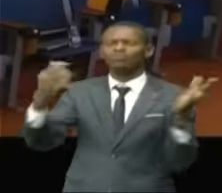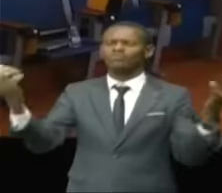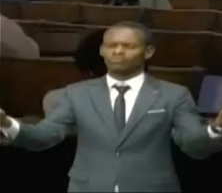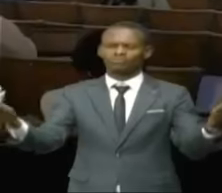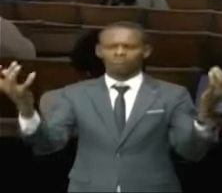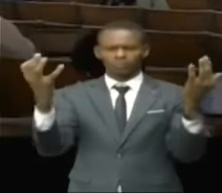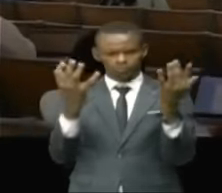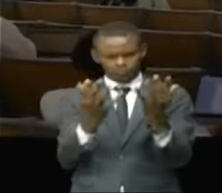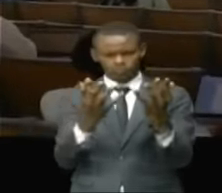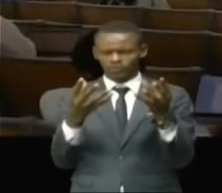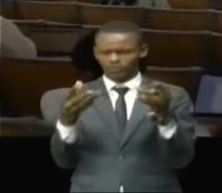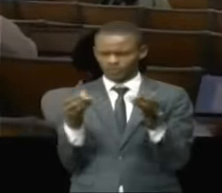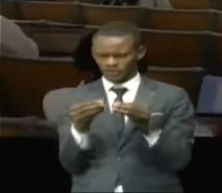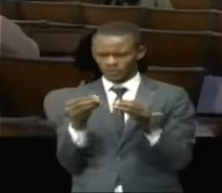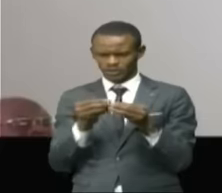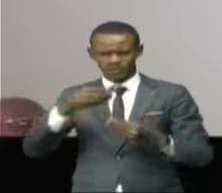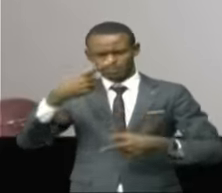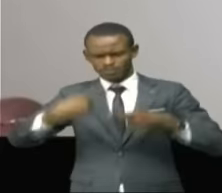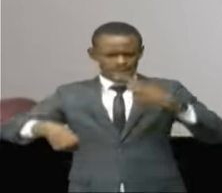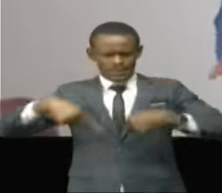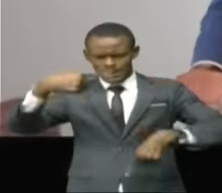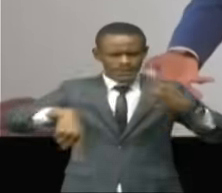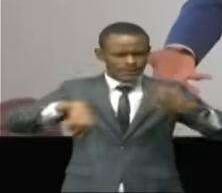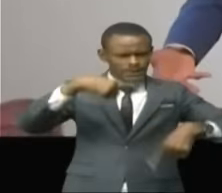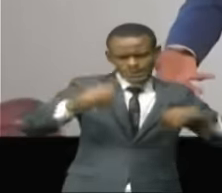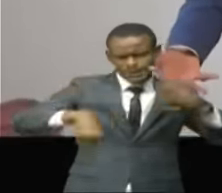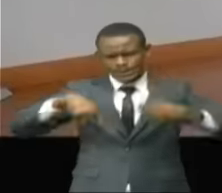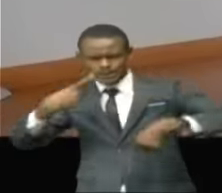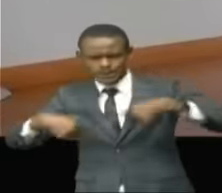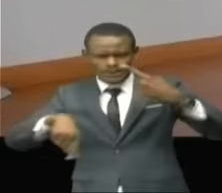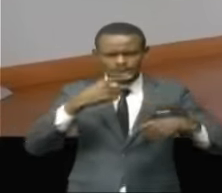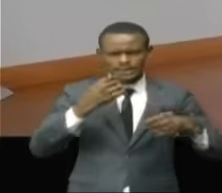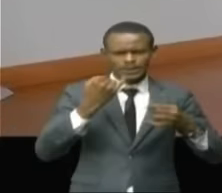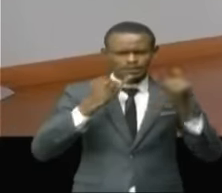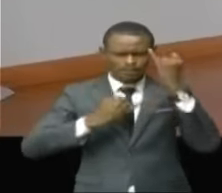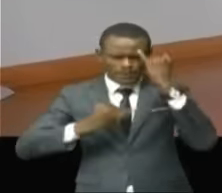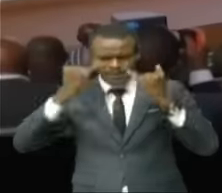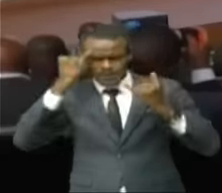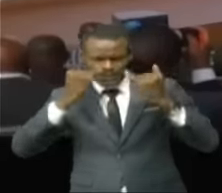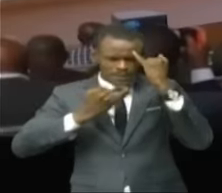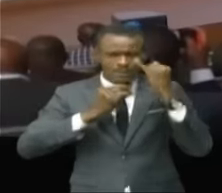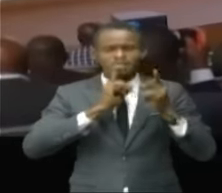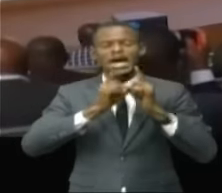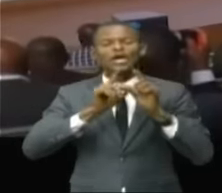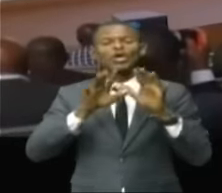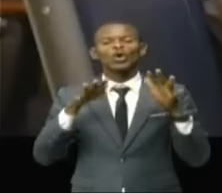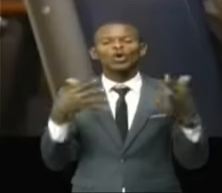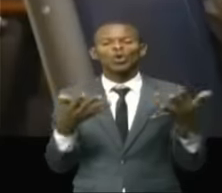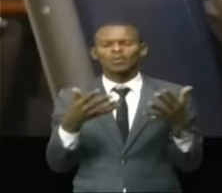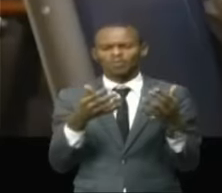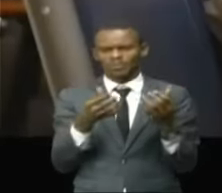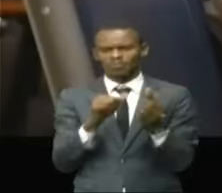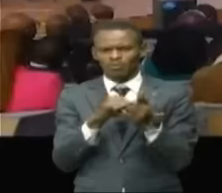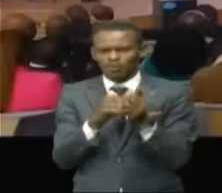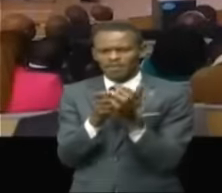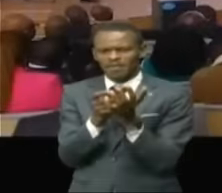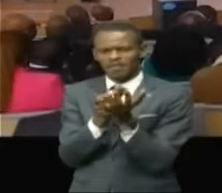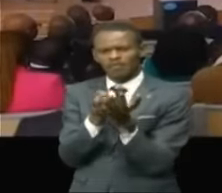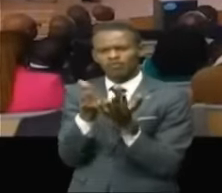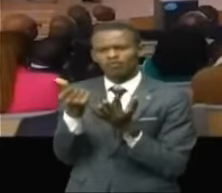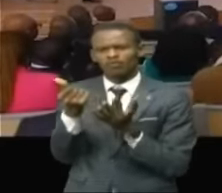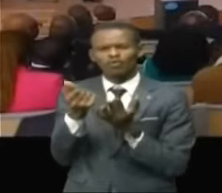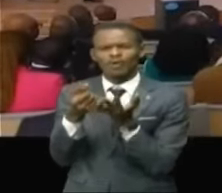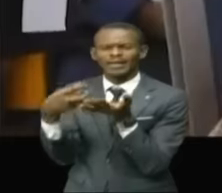et théoriques de la décentralisation fiscale en RDC. Ces travaux étaient par ailleurs l'opportunité de penser des